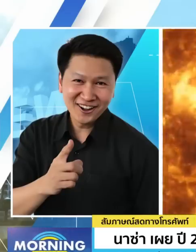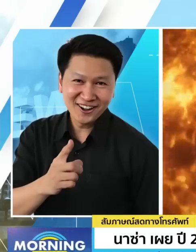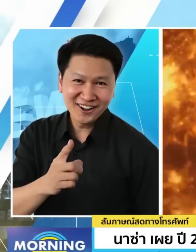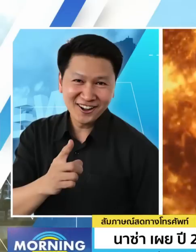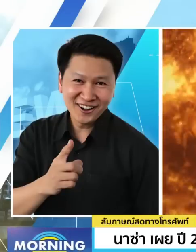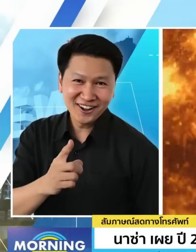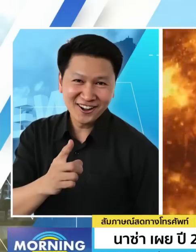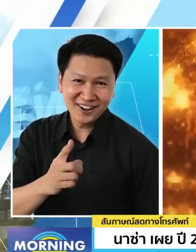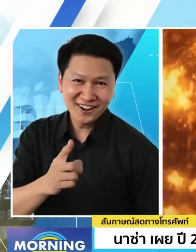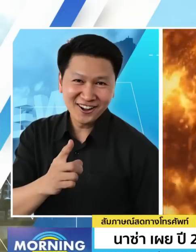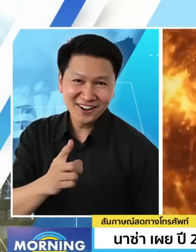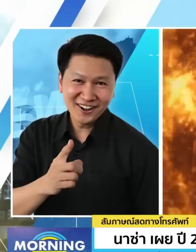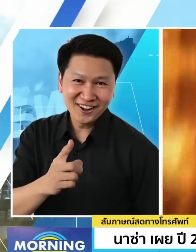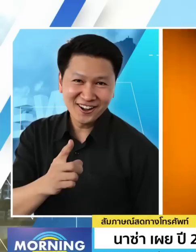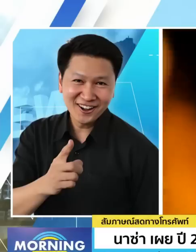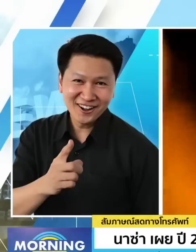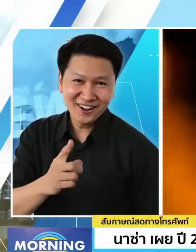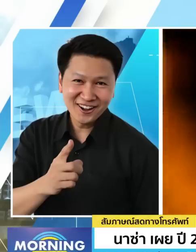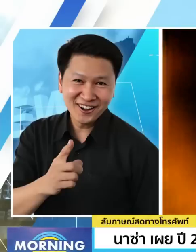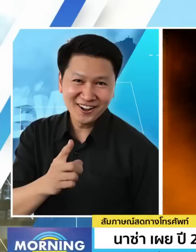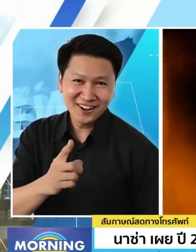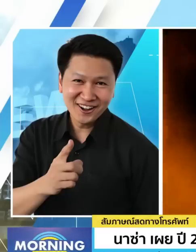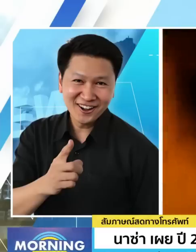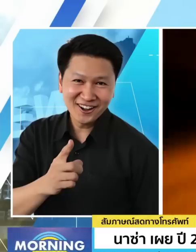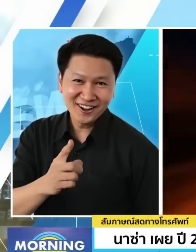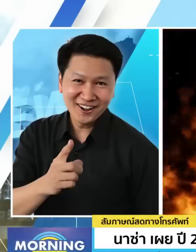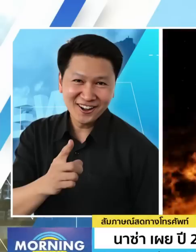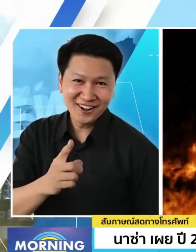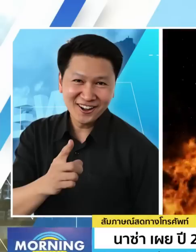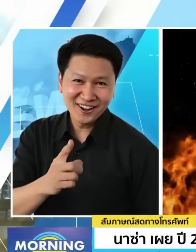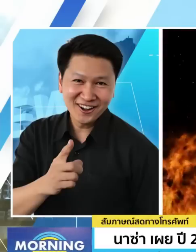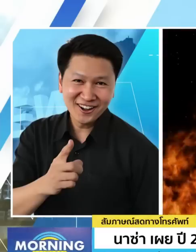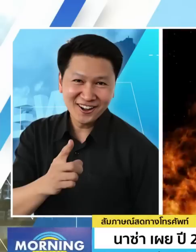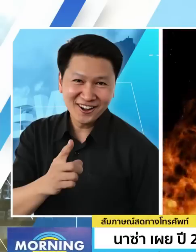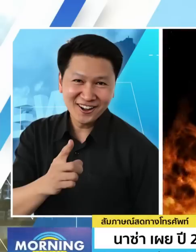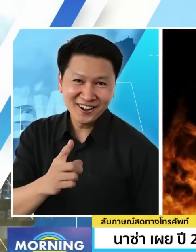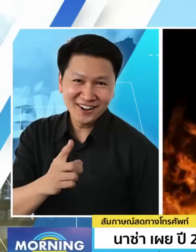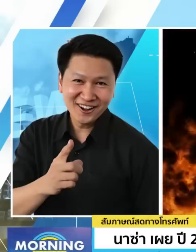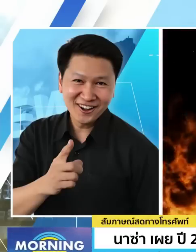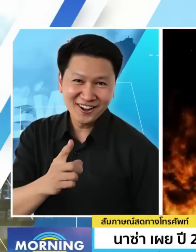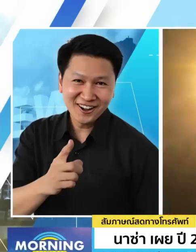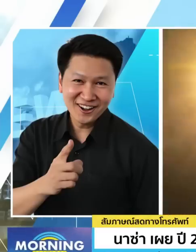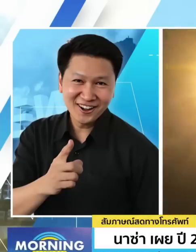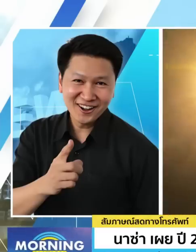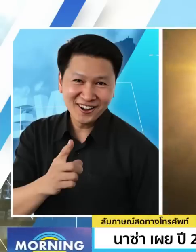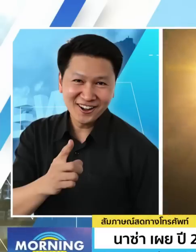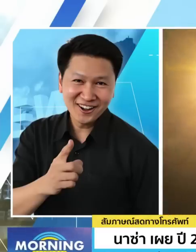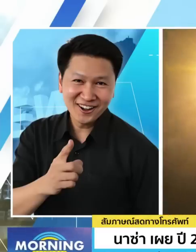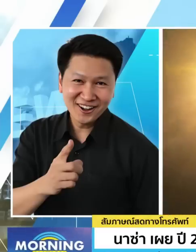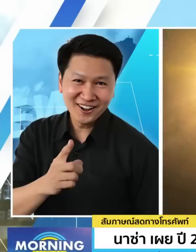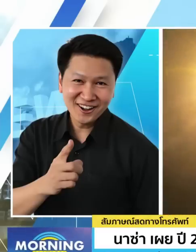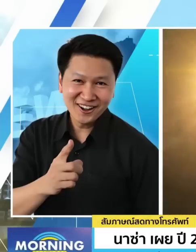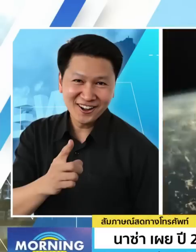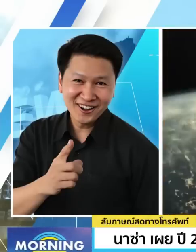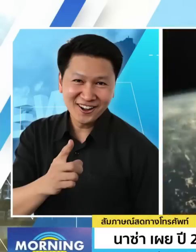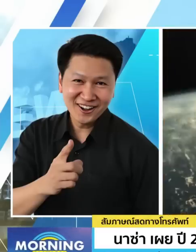มื่อไหร่มันเป็นช่วงที่ค่อนข้างแรงมากๆเนี่ยดาวเทียมถูกรบกวนมันก็ส่งผลต่ออย่างอื่นกับพวกเราเช่นเรื่องของการใช้ GPS เอ่ยการใช้อินเทอร์เ